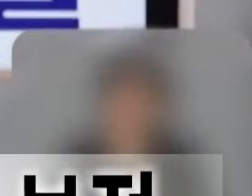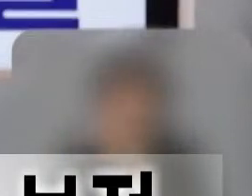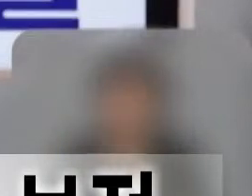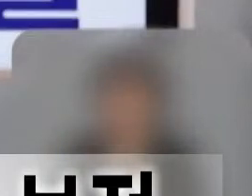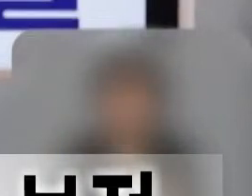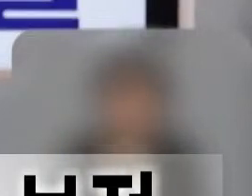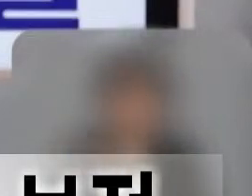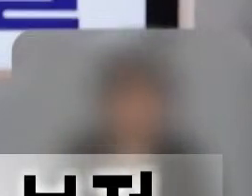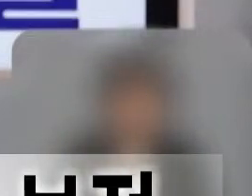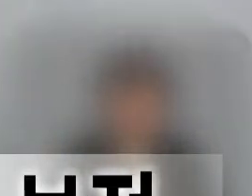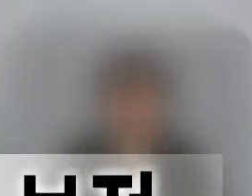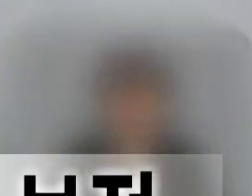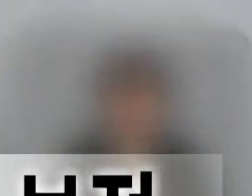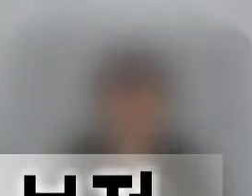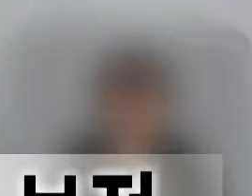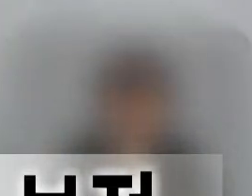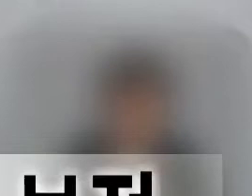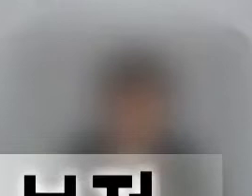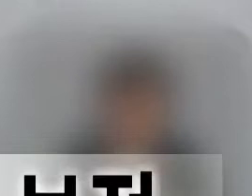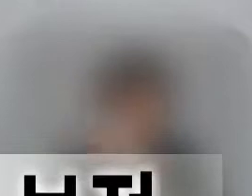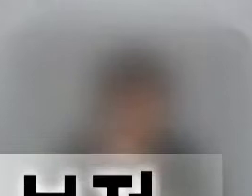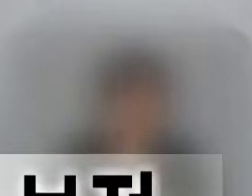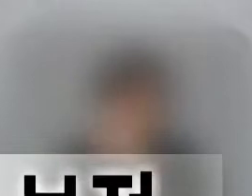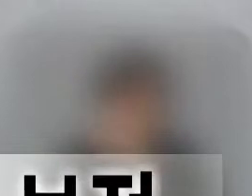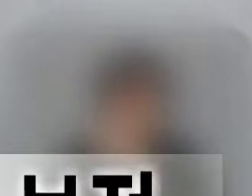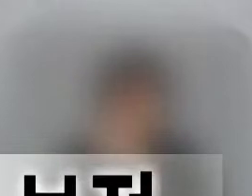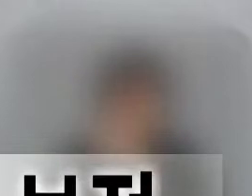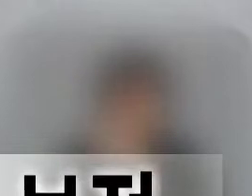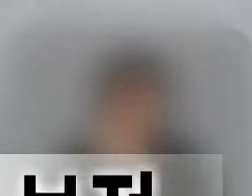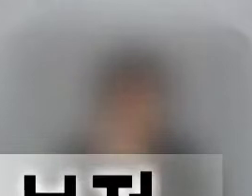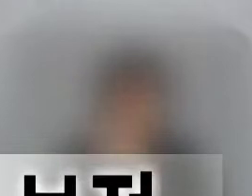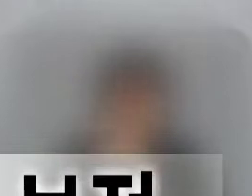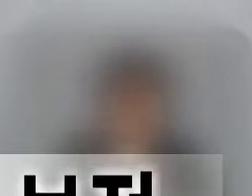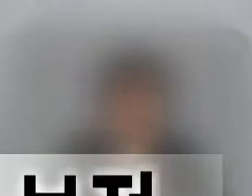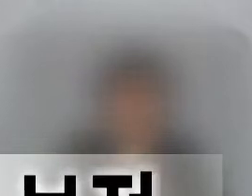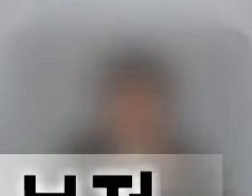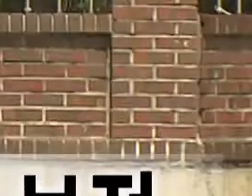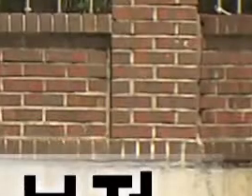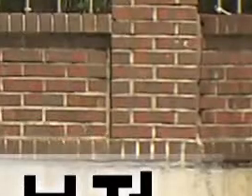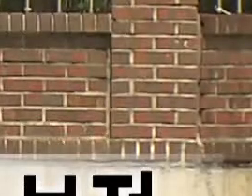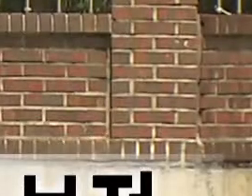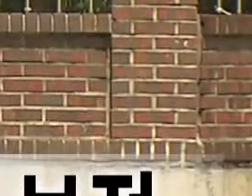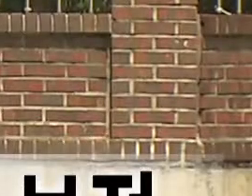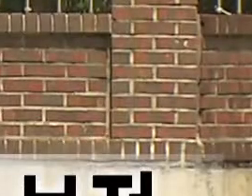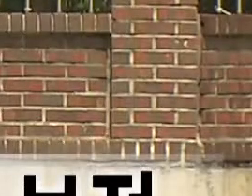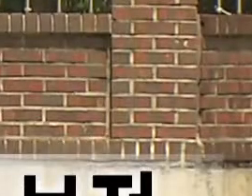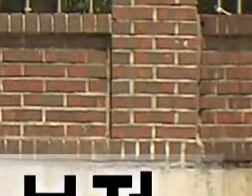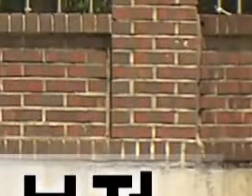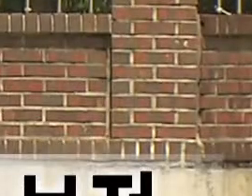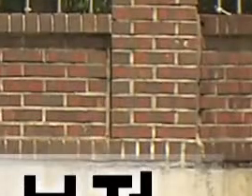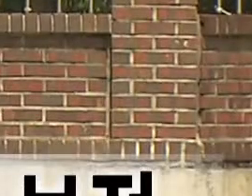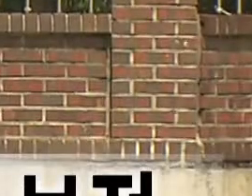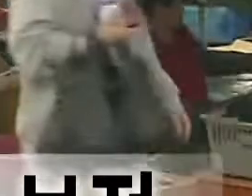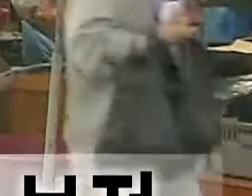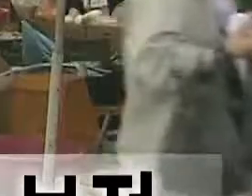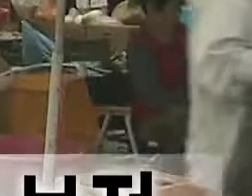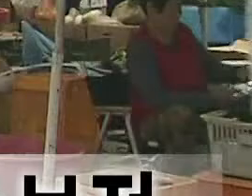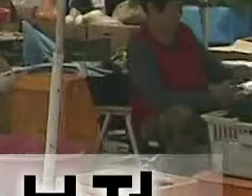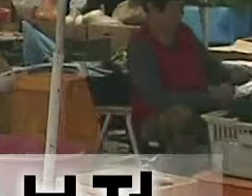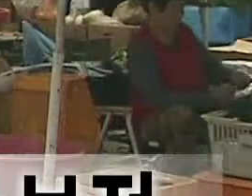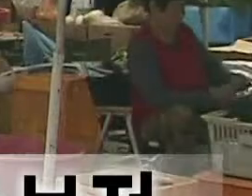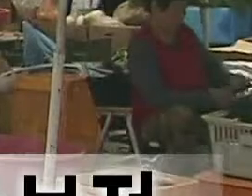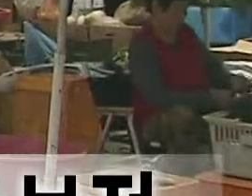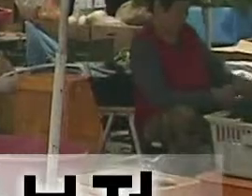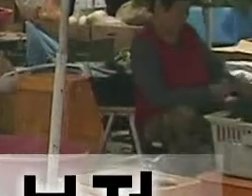최종 17.3% 지지를 얻었습니다 그간 송보의 선거운동은인 과 딸 아들 등이 대신했으며